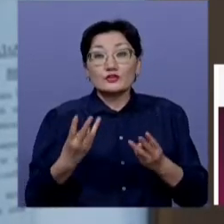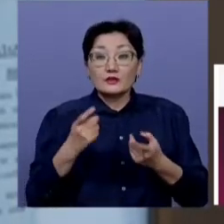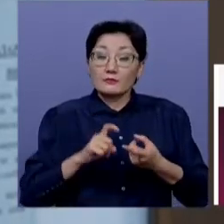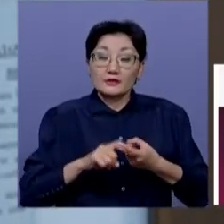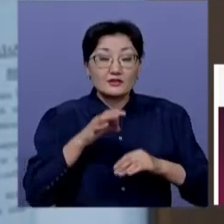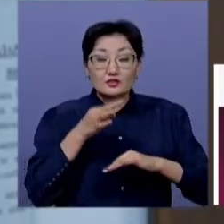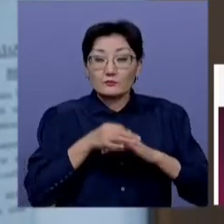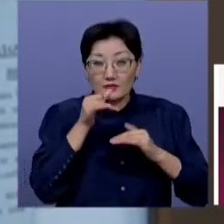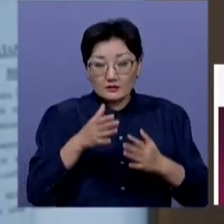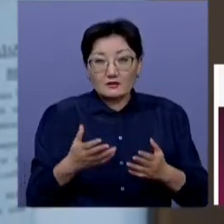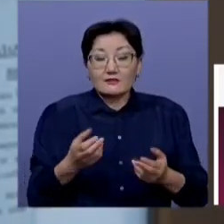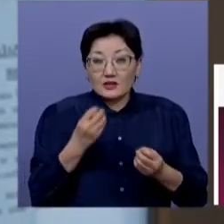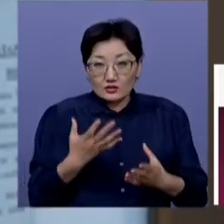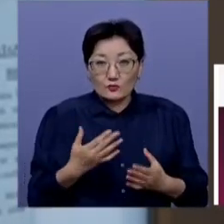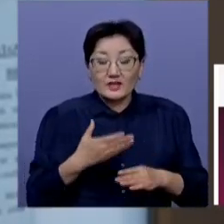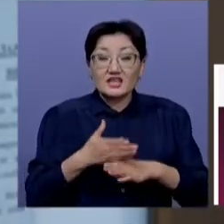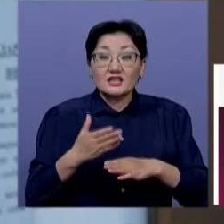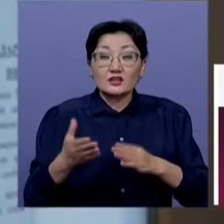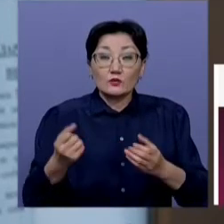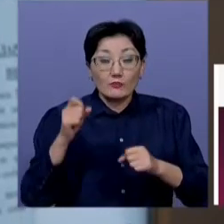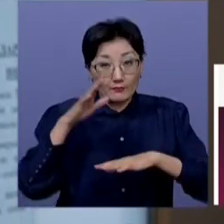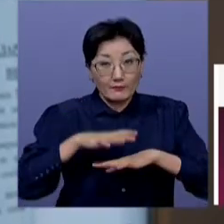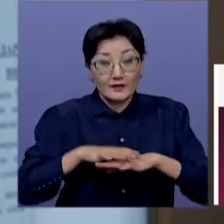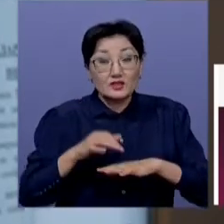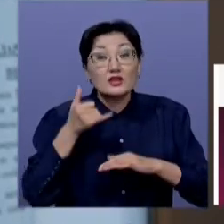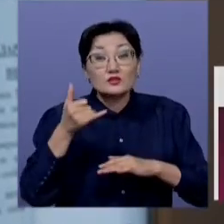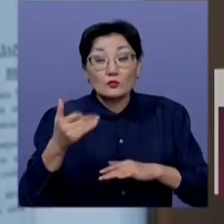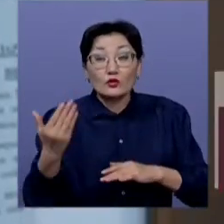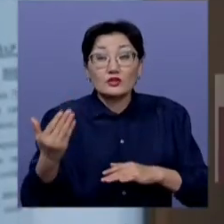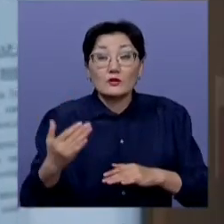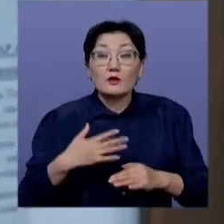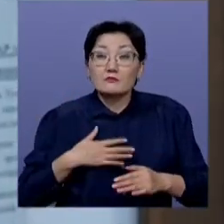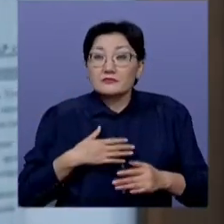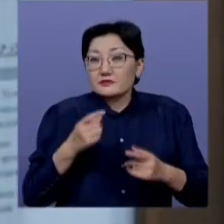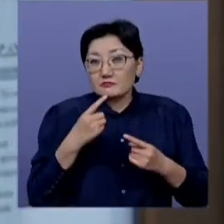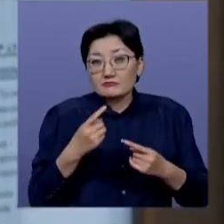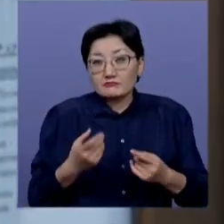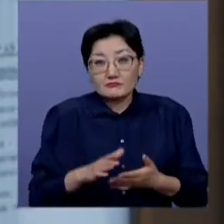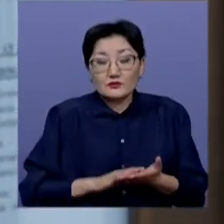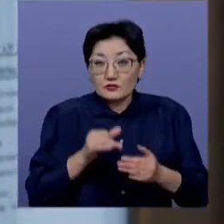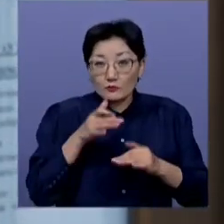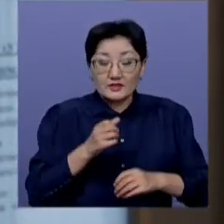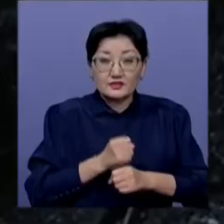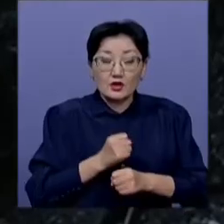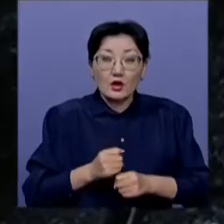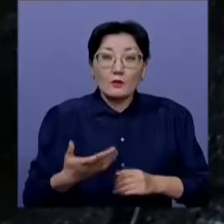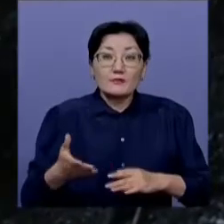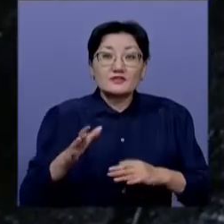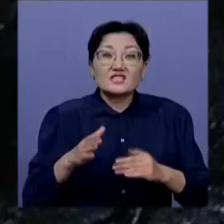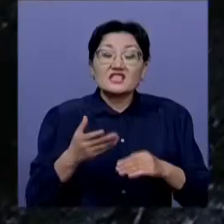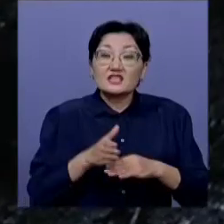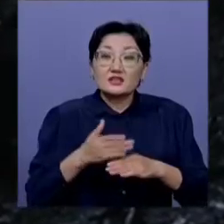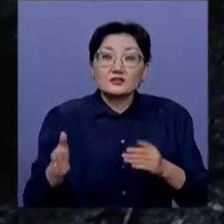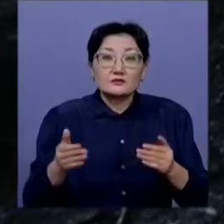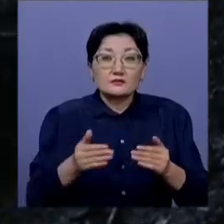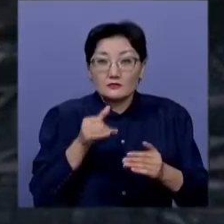деді. Жарайды, сосын жаңа біз кредитті болғаннан кейін банкке хабарласып едік, олар айтты, біздің шатағымыз жоқ деді. Оны біз жауап тастай алмаймыз